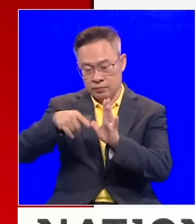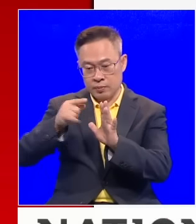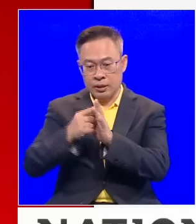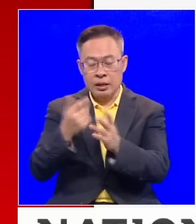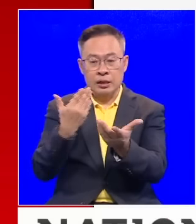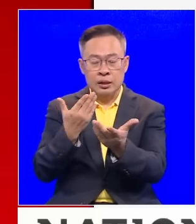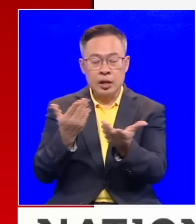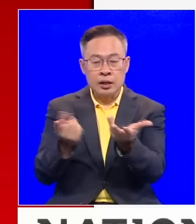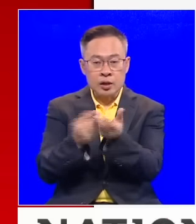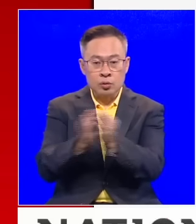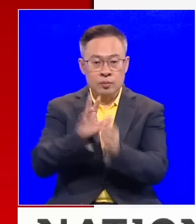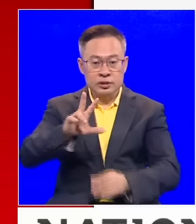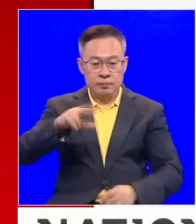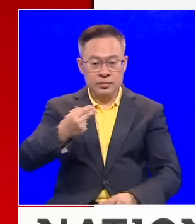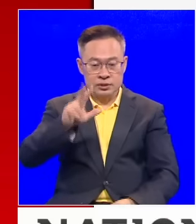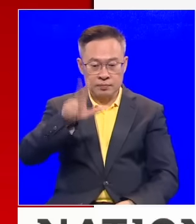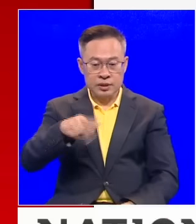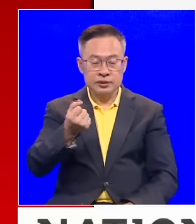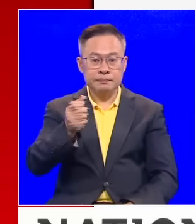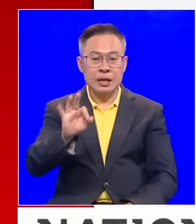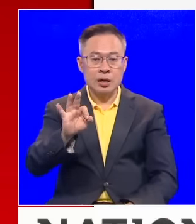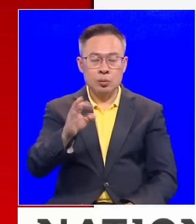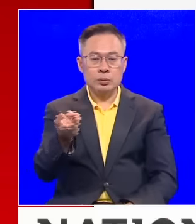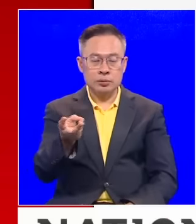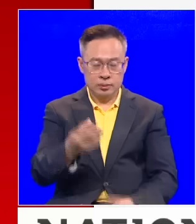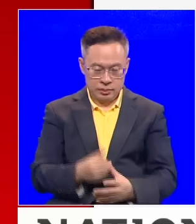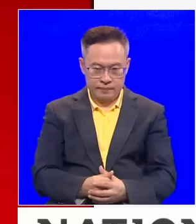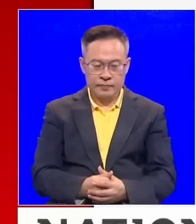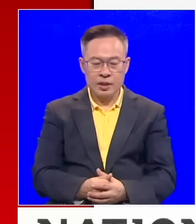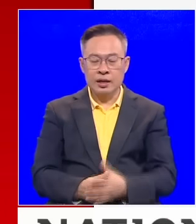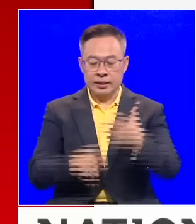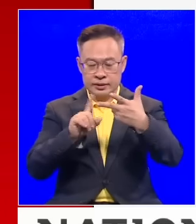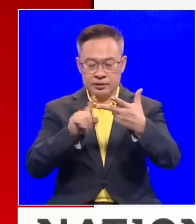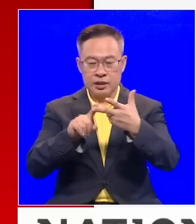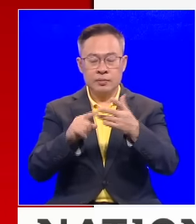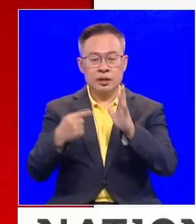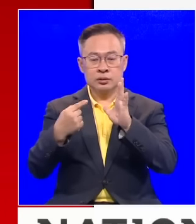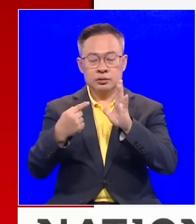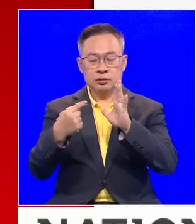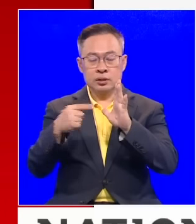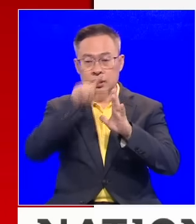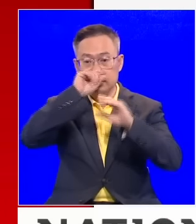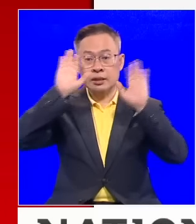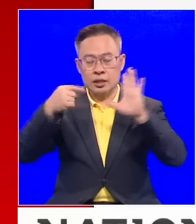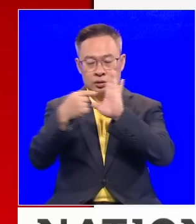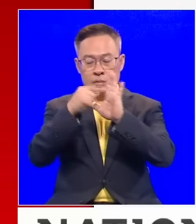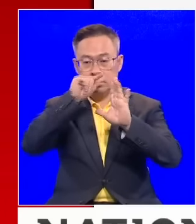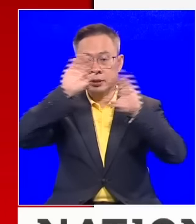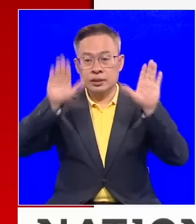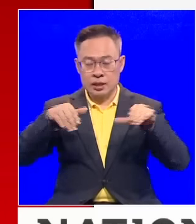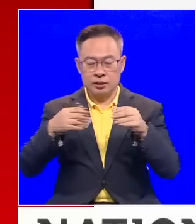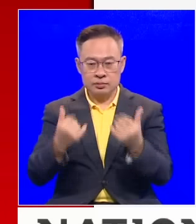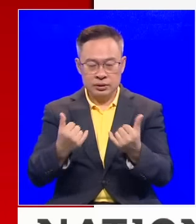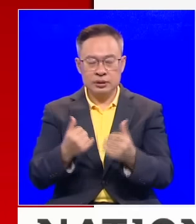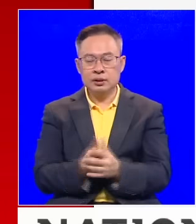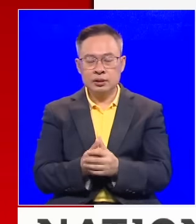33,019 คะแนนนะคะอีกพื้นที่นึงค่ะบ้านใหญ่ก็เอาไปเหมือนกันนะคะสำหรับชัยนาทค่ะการเลือกตั้งนายกอบจชัยนาทนะคะน